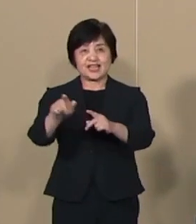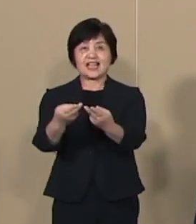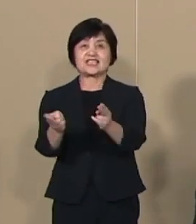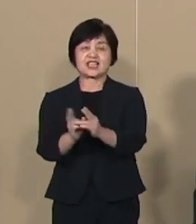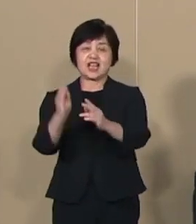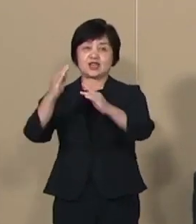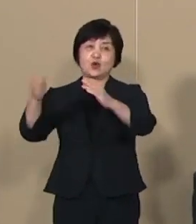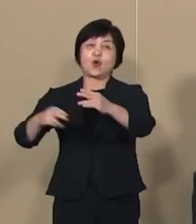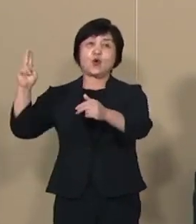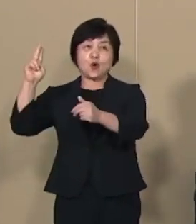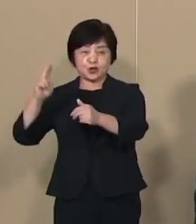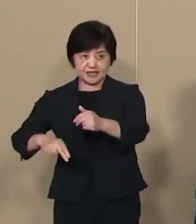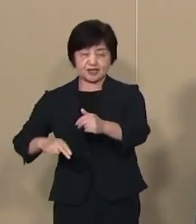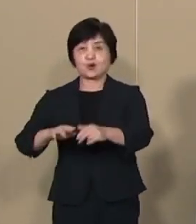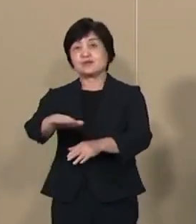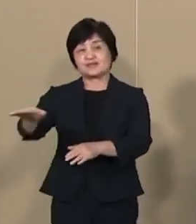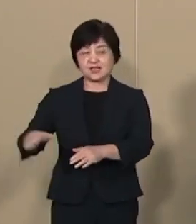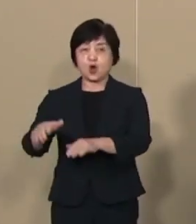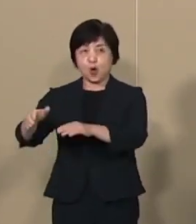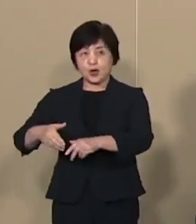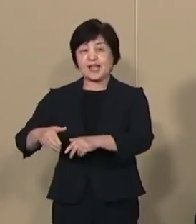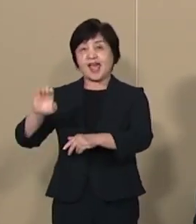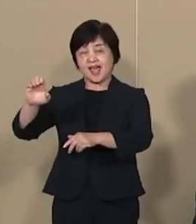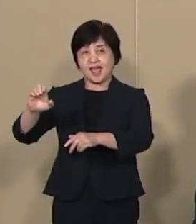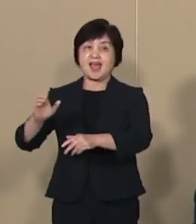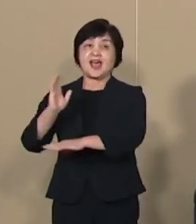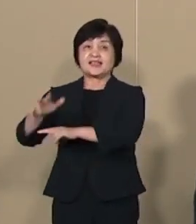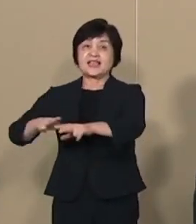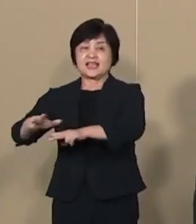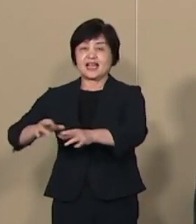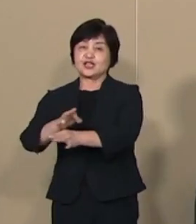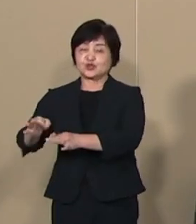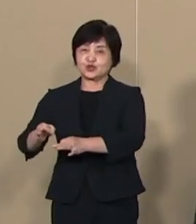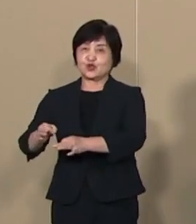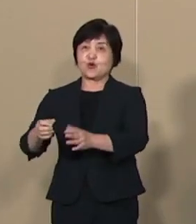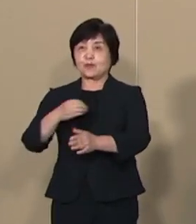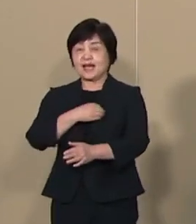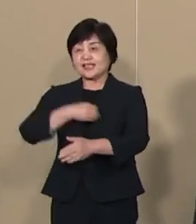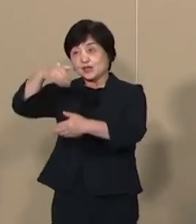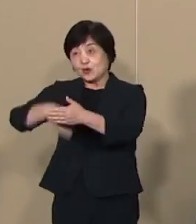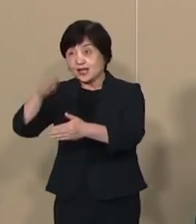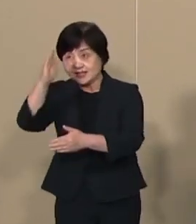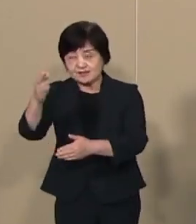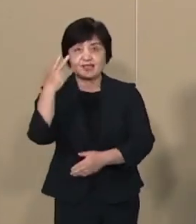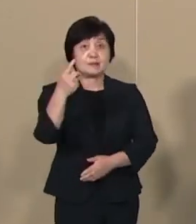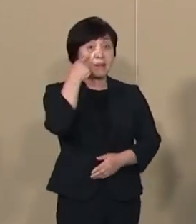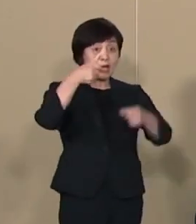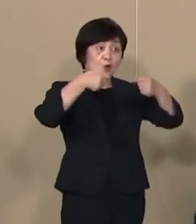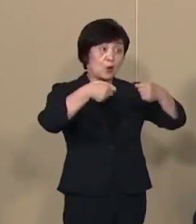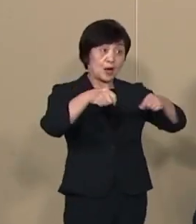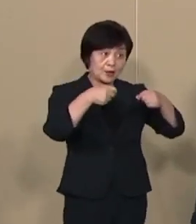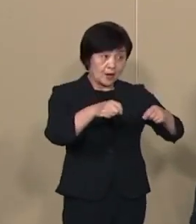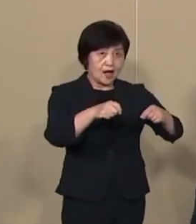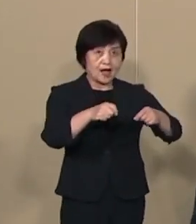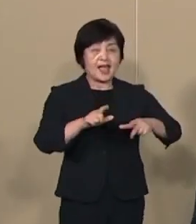新野小あ投稿そうそして堀江政経塾のメンバーにご投票くださいそしてまあ二枚目の投票用紙ははい